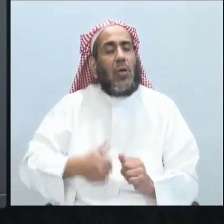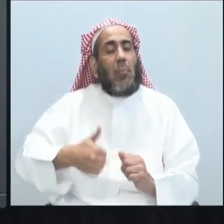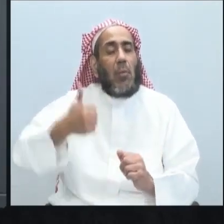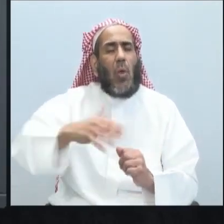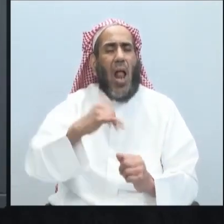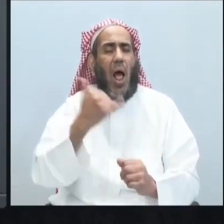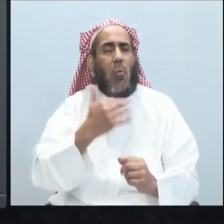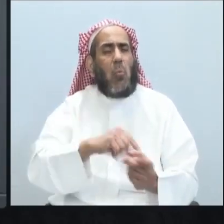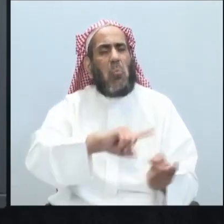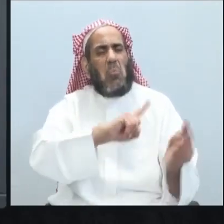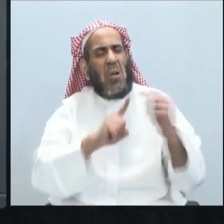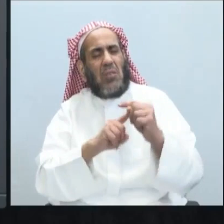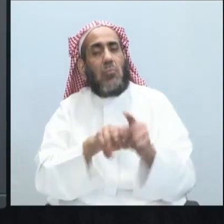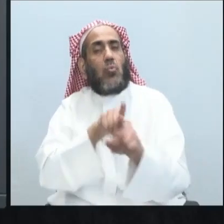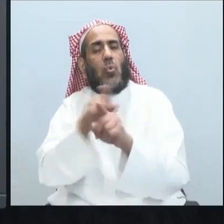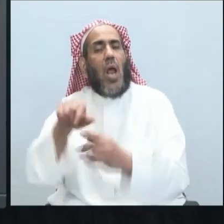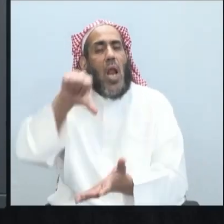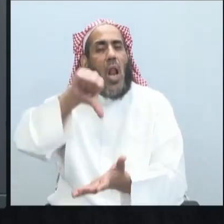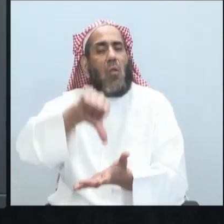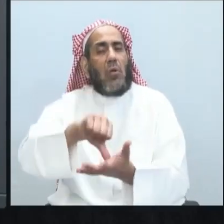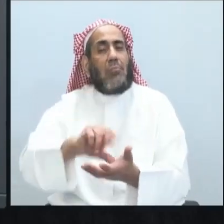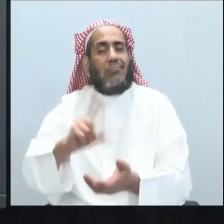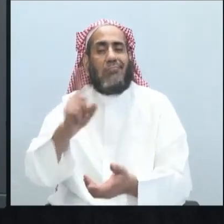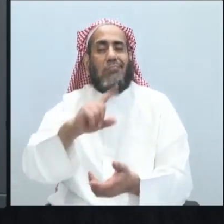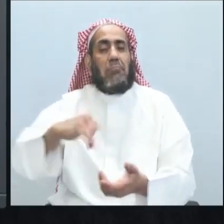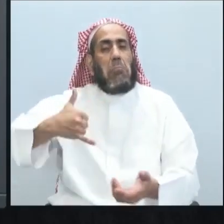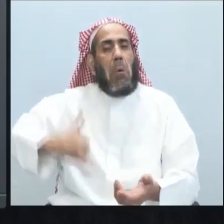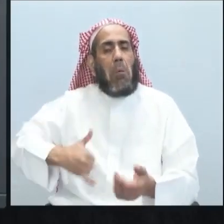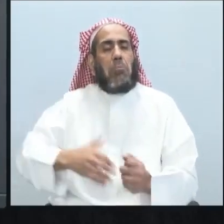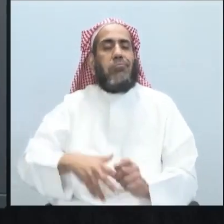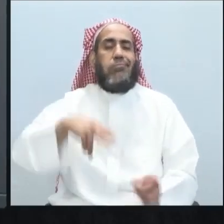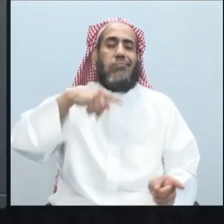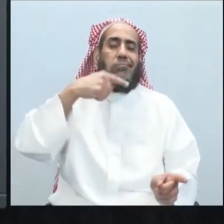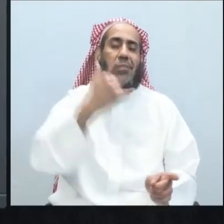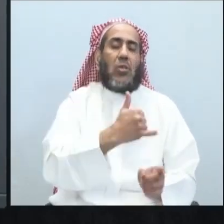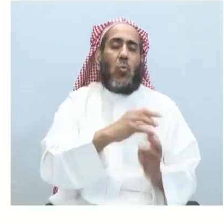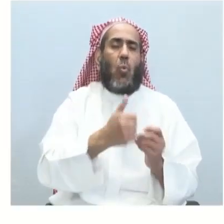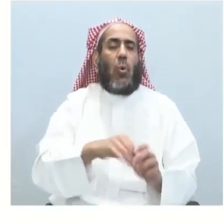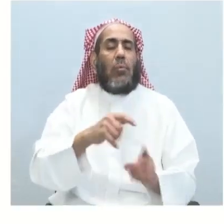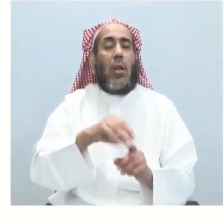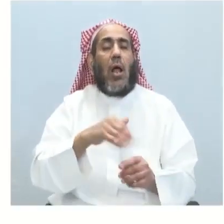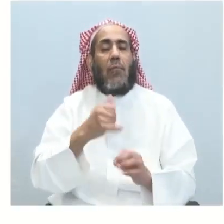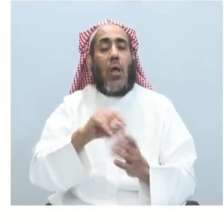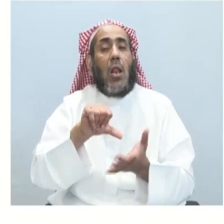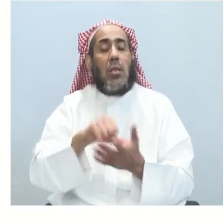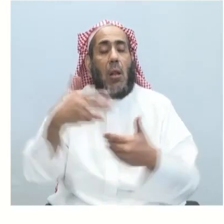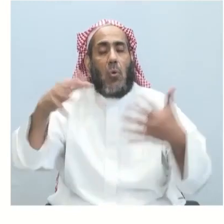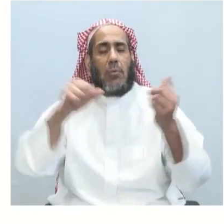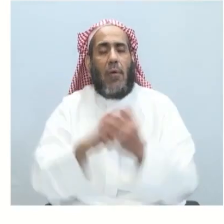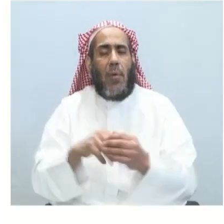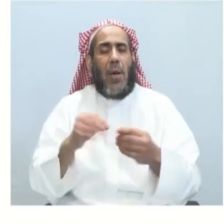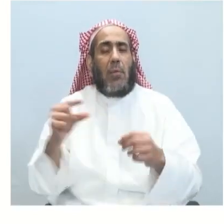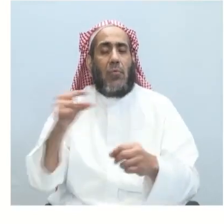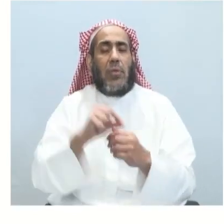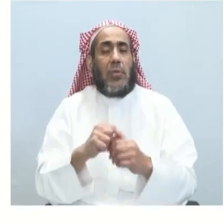العربي التاكيد انهم سيصلون الى الى الفرس ولذلك انهم ايضا لهم تلك النعمه هذه نص البحتري في في ذلك هنا طبعا في بعض